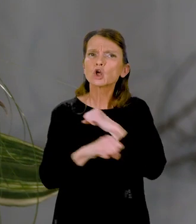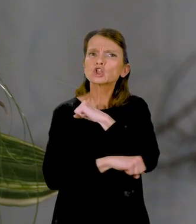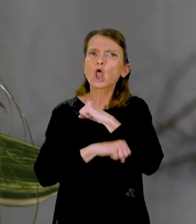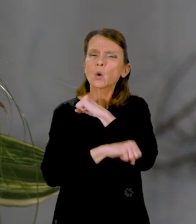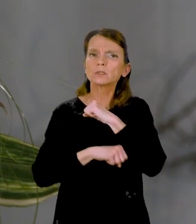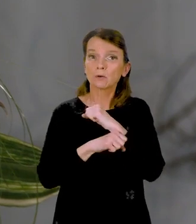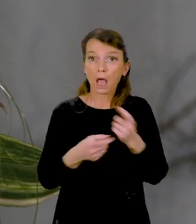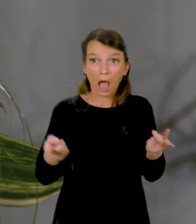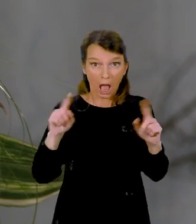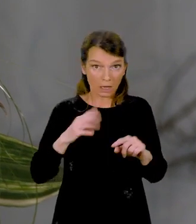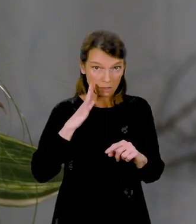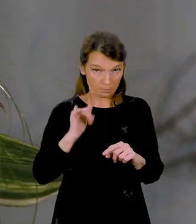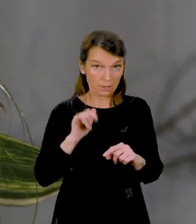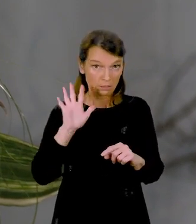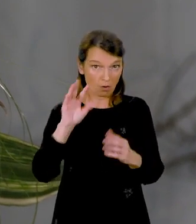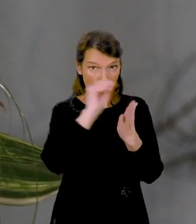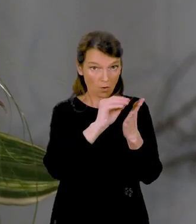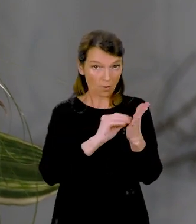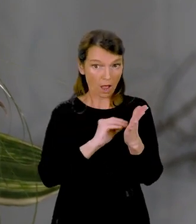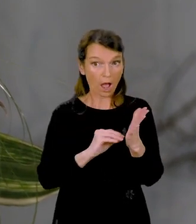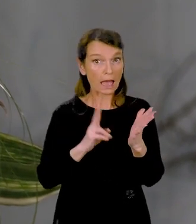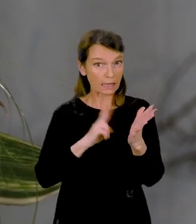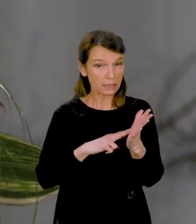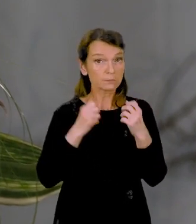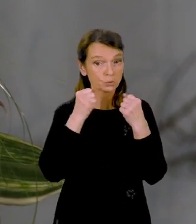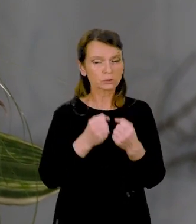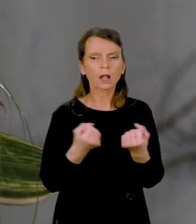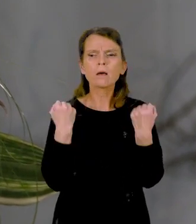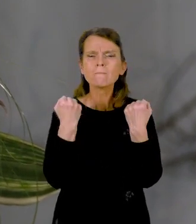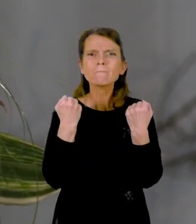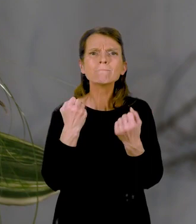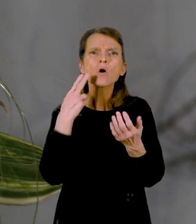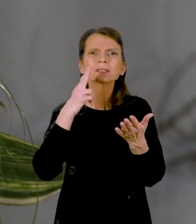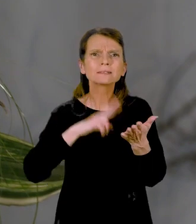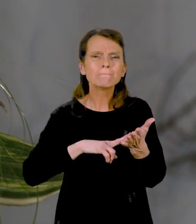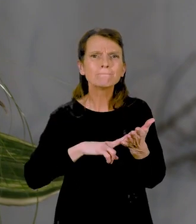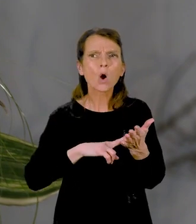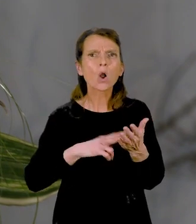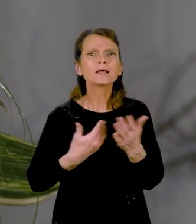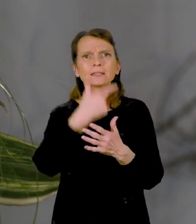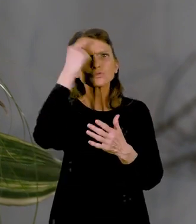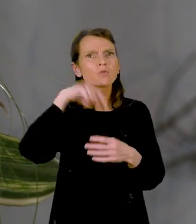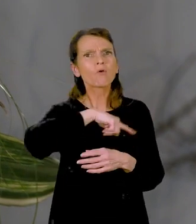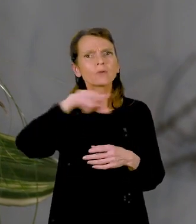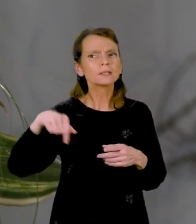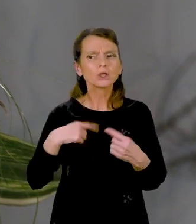poezija postala tako simbolna in realno pomembna za slovensko nacijo, kakor smo prepričani danes?